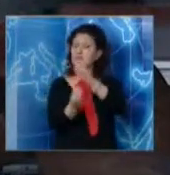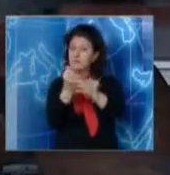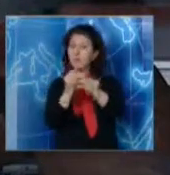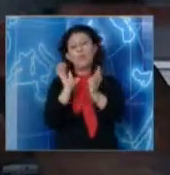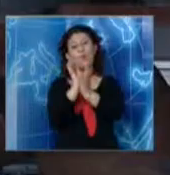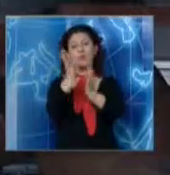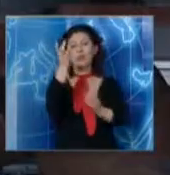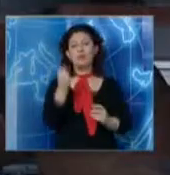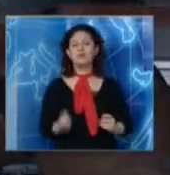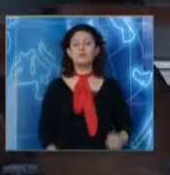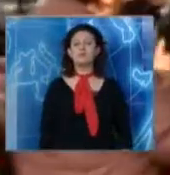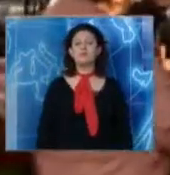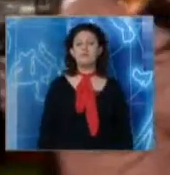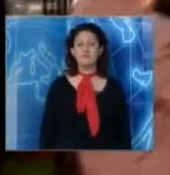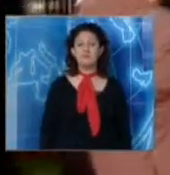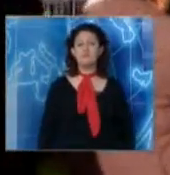alacak.